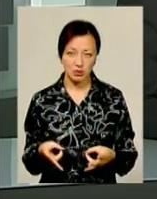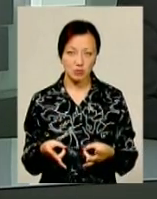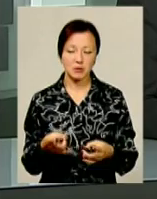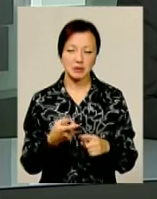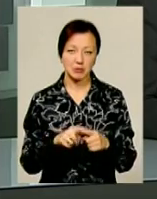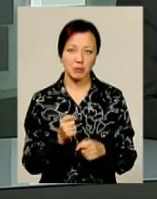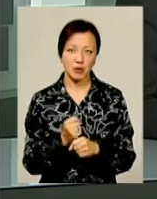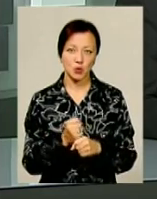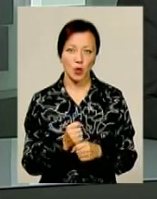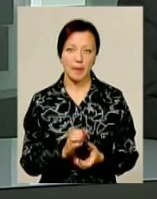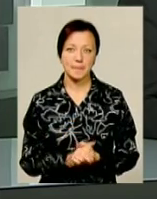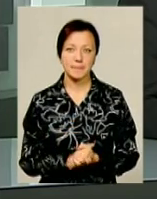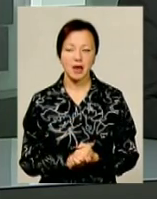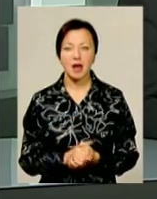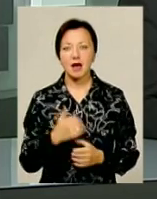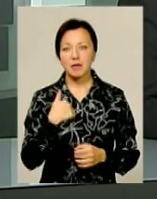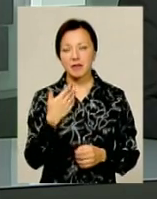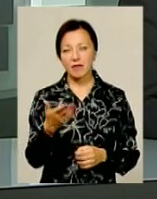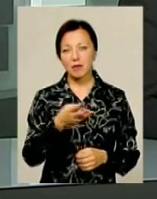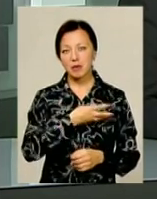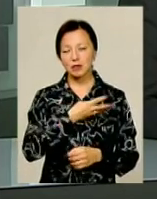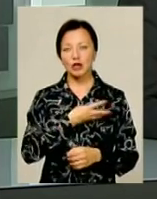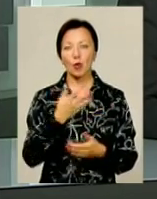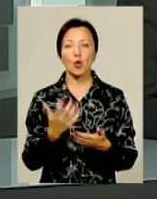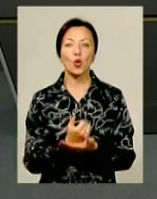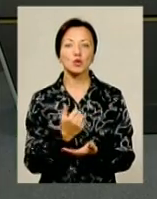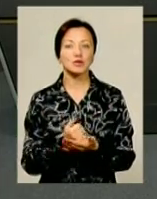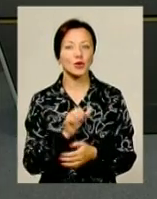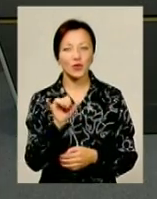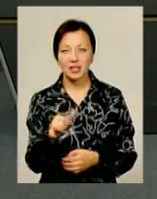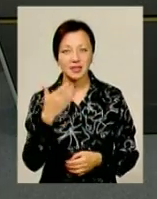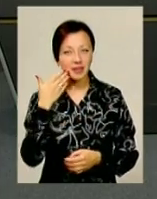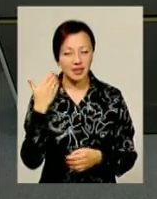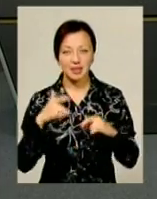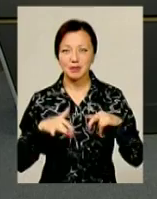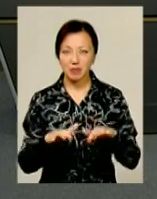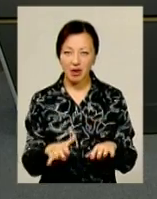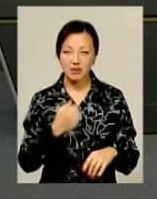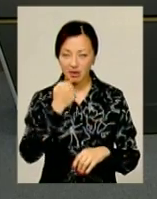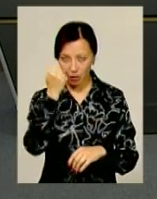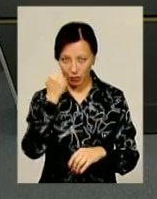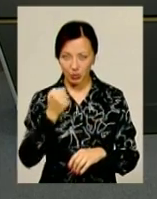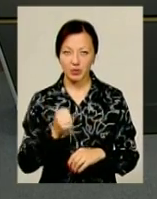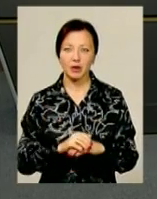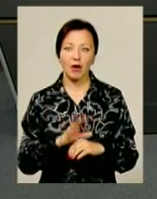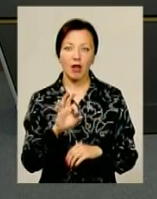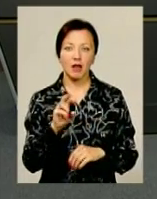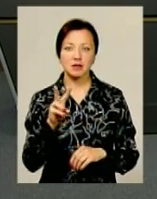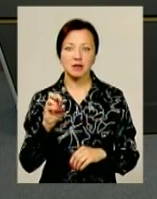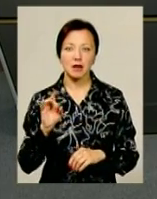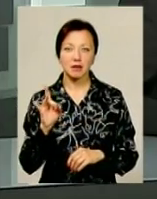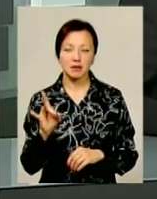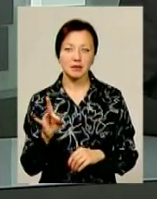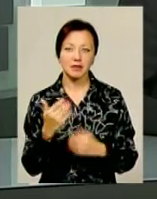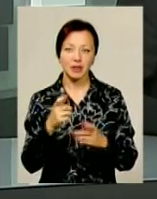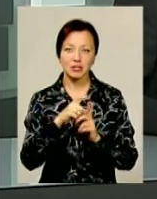над цим працюємо. Ми вам бажаємо успіху у вашій нелегкій справі. Я вам дякую, пане Олександре, за ваші